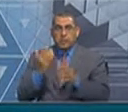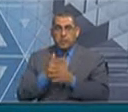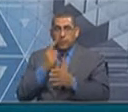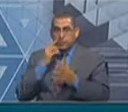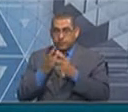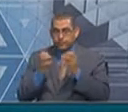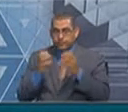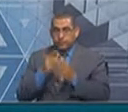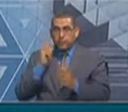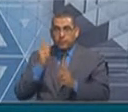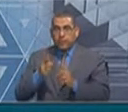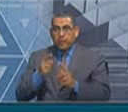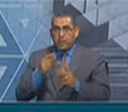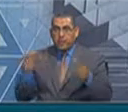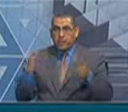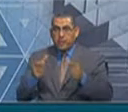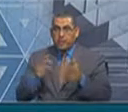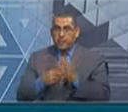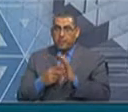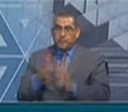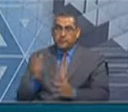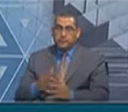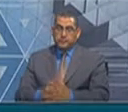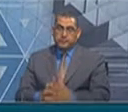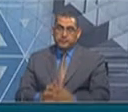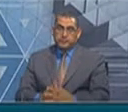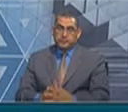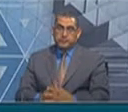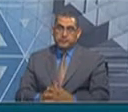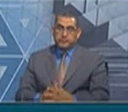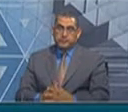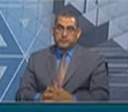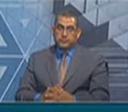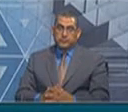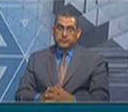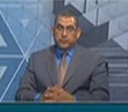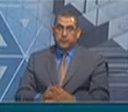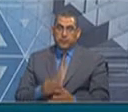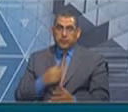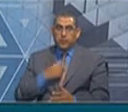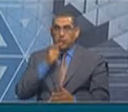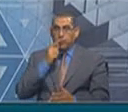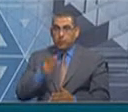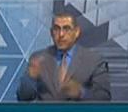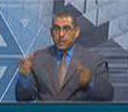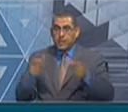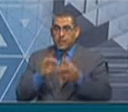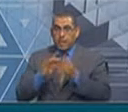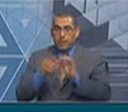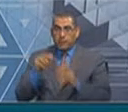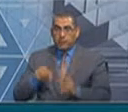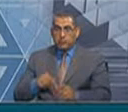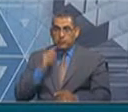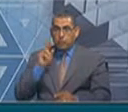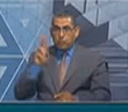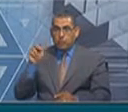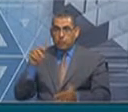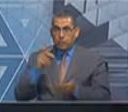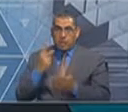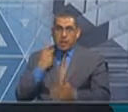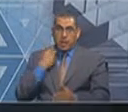موضوعات تفرض نفسها على الساحة؟ يعني بكل تأكيد اجتماع الجمعية العامة للأمم المتحدة